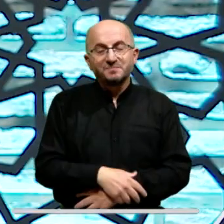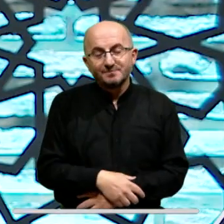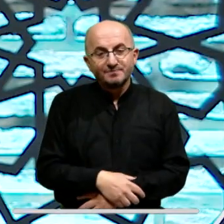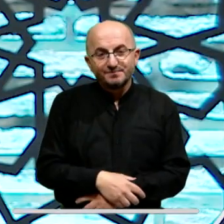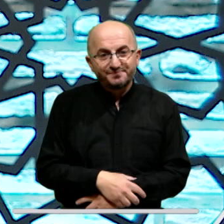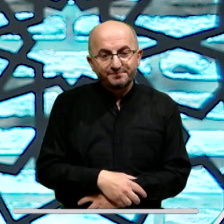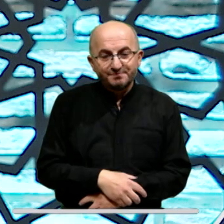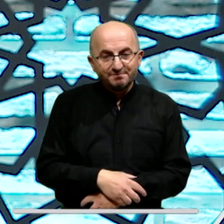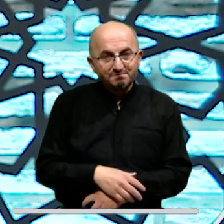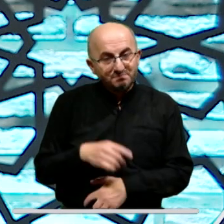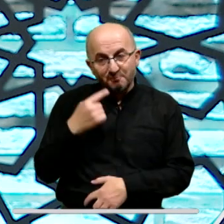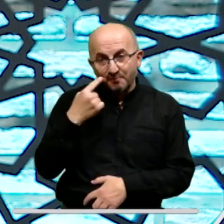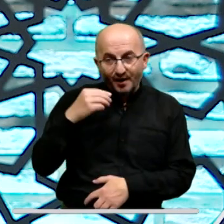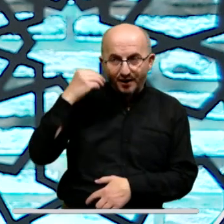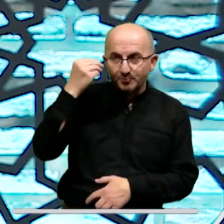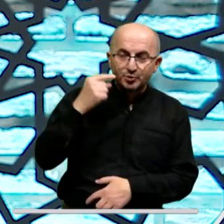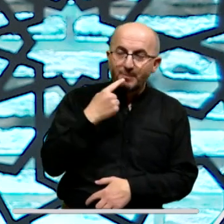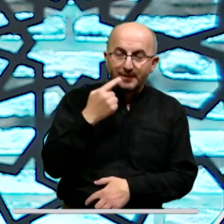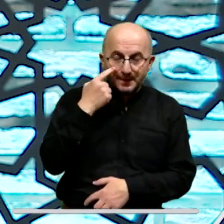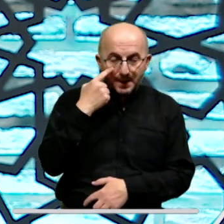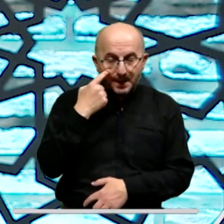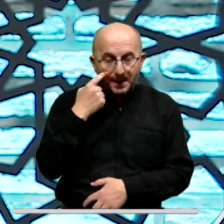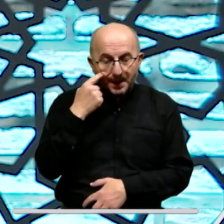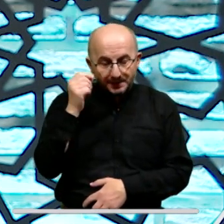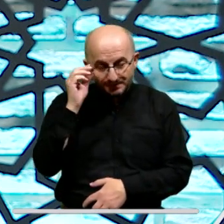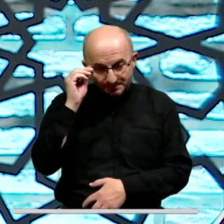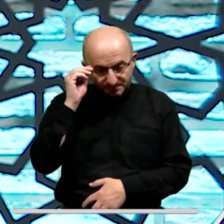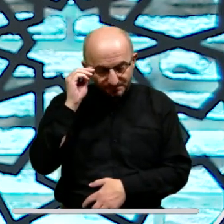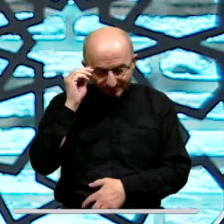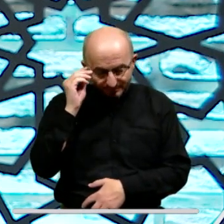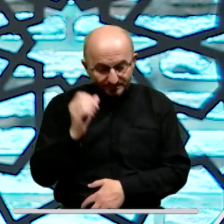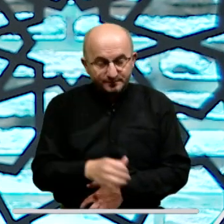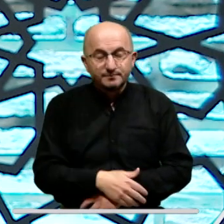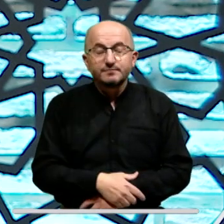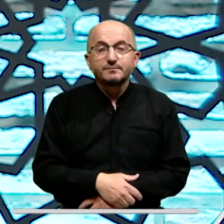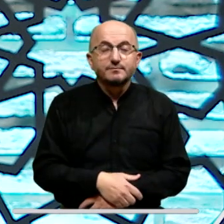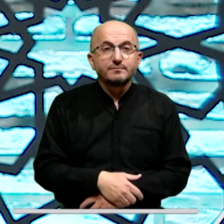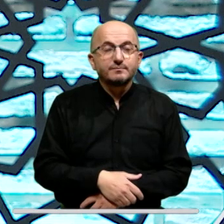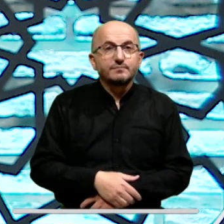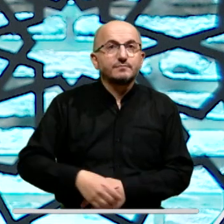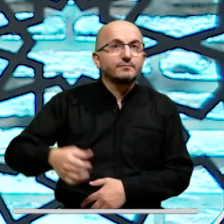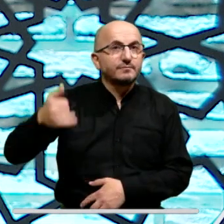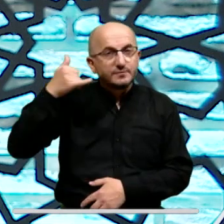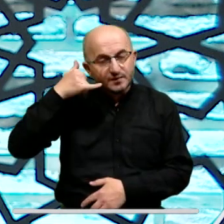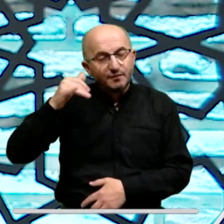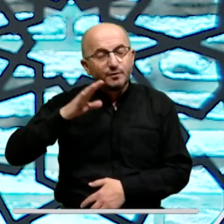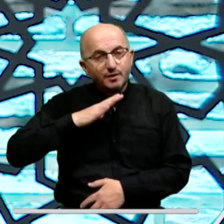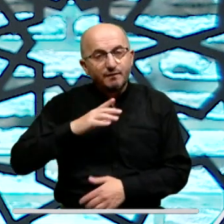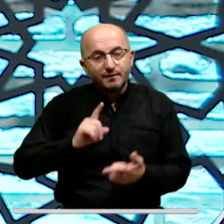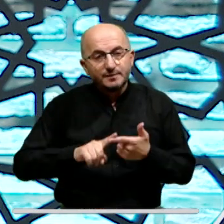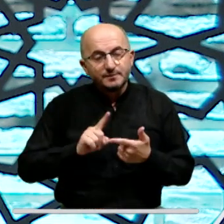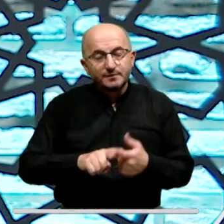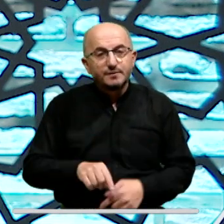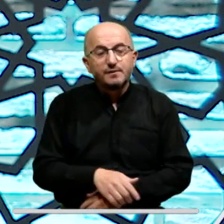amca. Bakalım hocam ne diyecek. Samsun'a selam ediyoruz, bereketli akşamlar dilerim. Bir telefonumuz daha var, onu da alalım efendim. Rahat